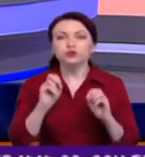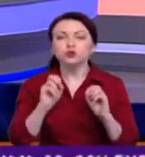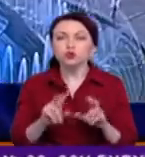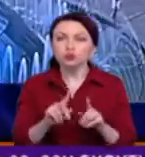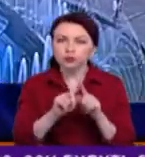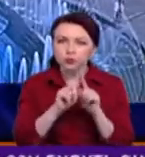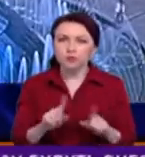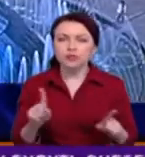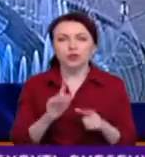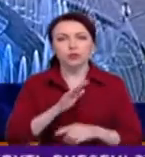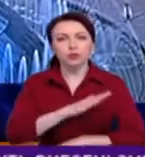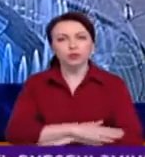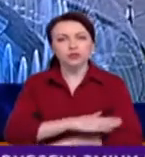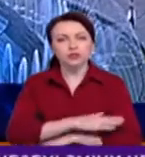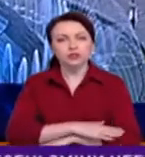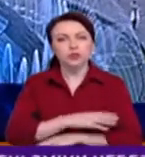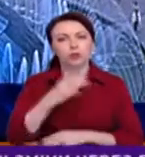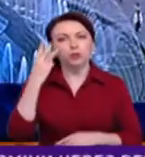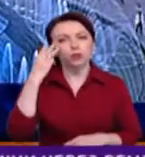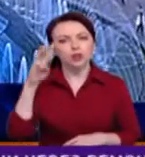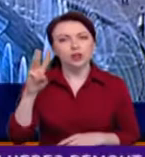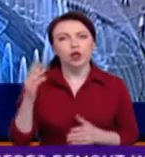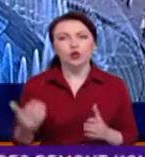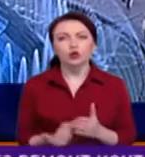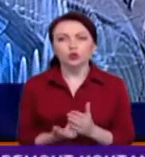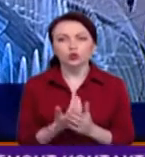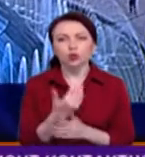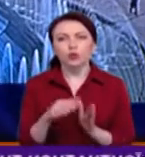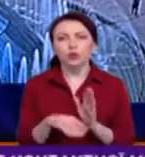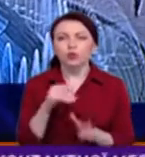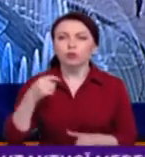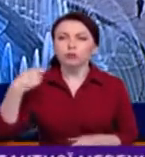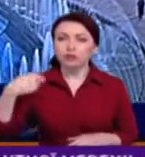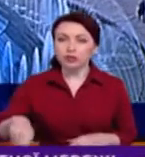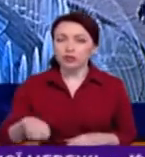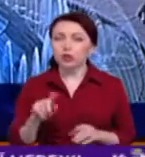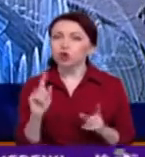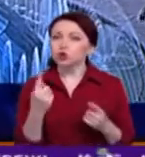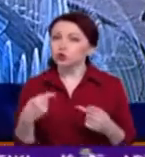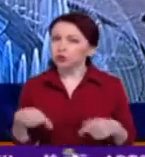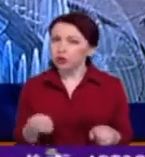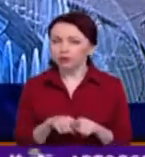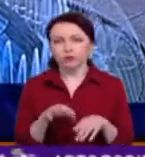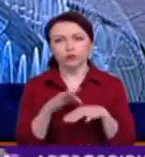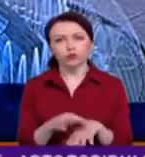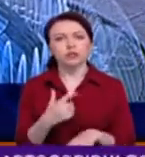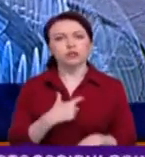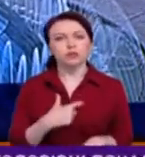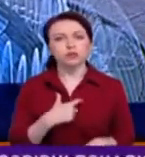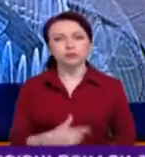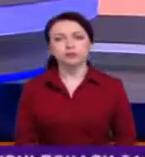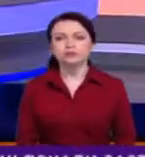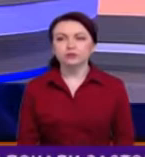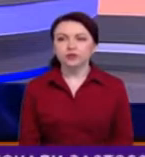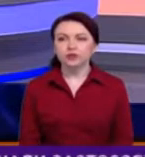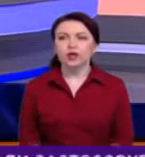вашу думку, поведінкової моделі новообраного президента? Чому саме так він себе поводить? Що